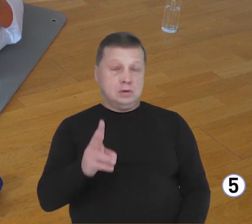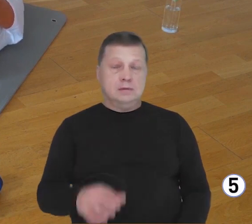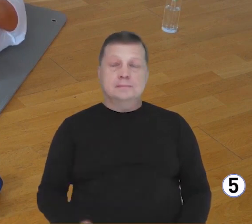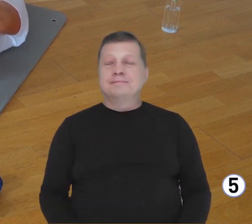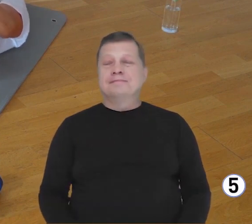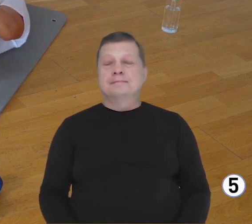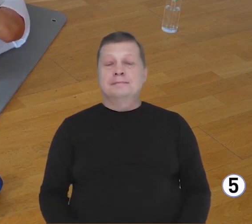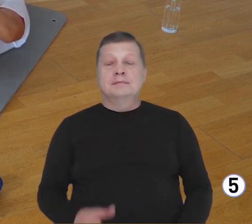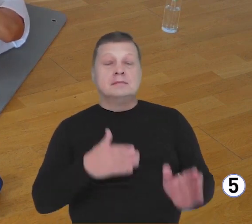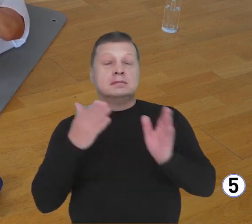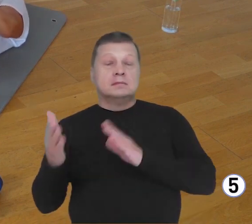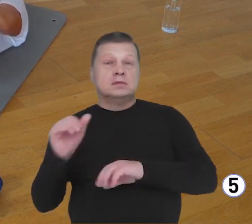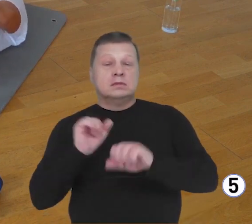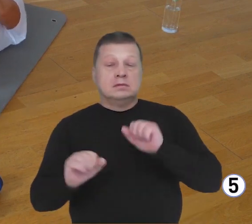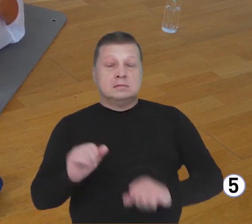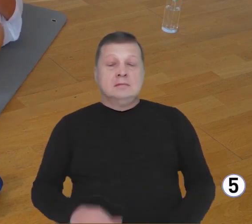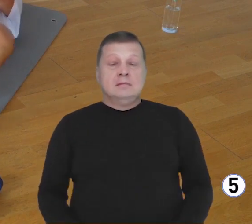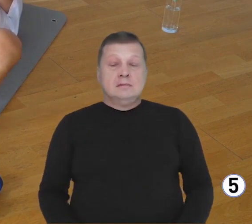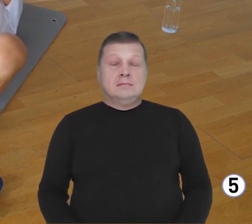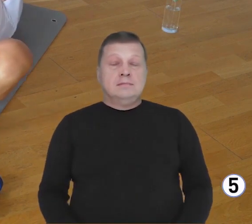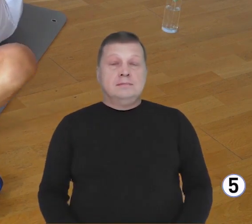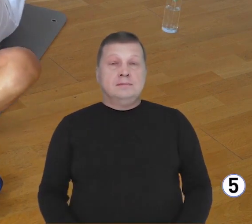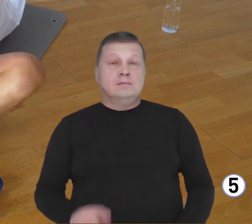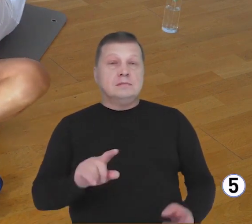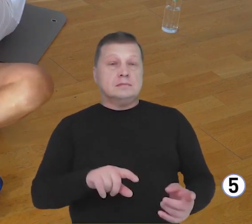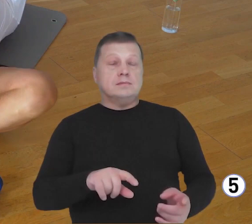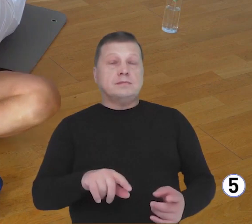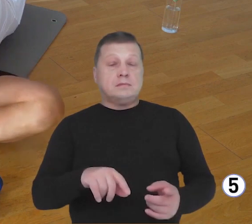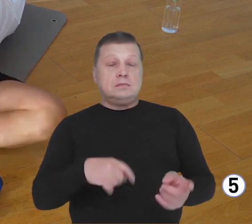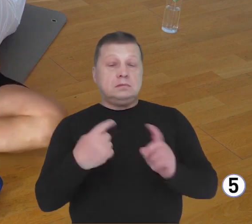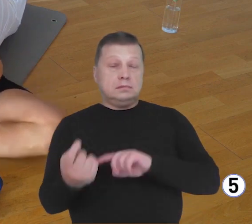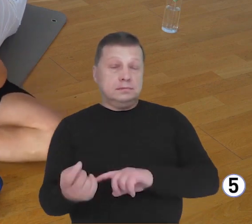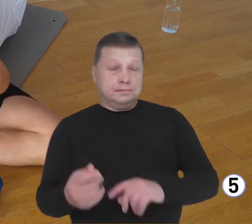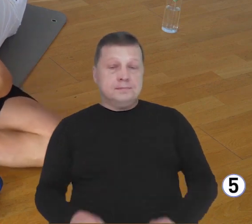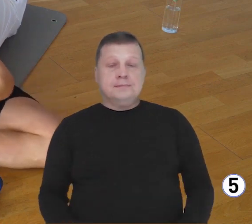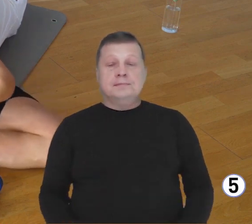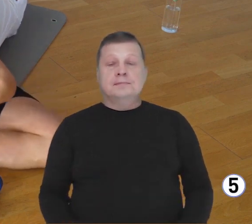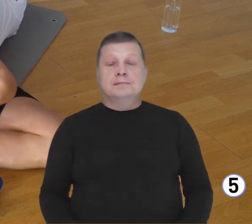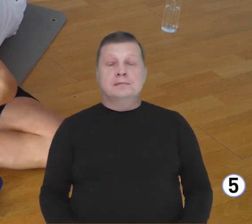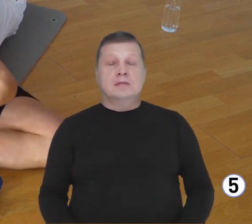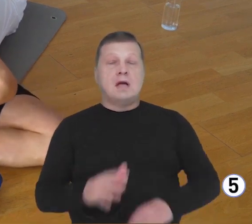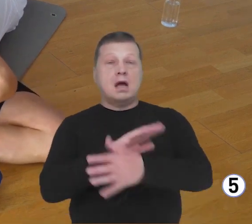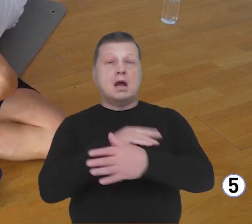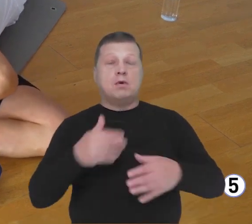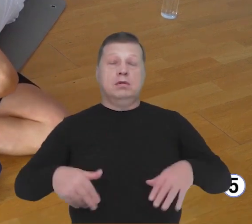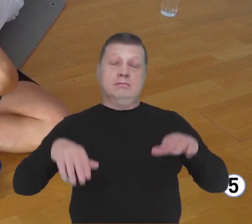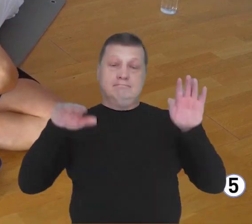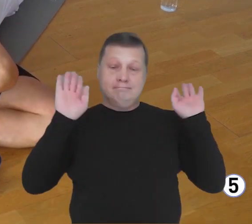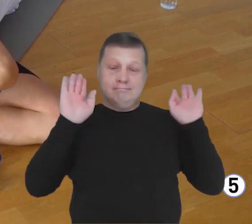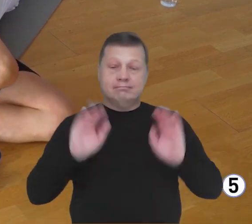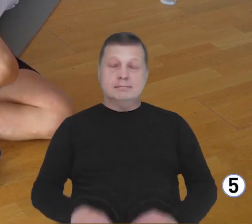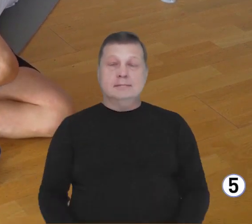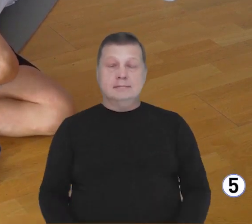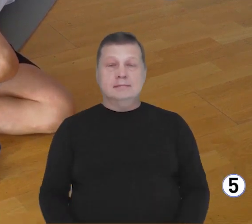Ok. I kolejne ćwiczenie. Nogi przenosimy na lewą stronę ramiona, w górę,